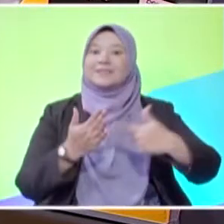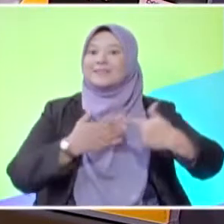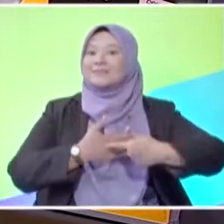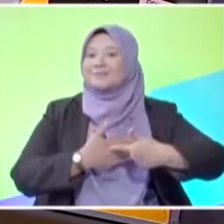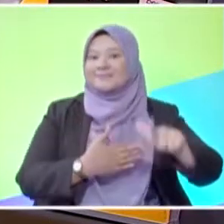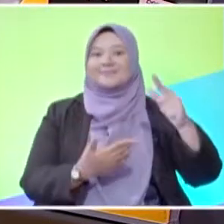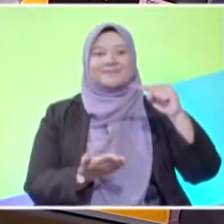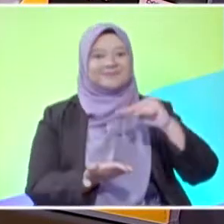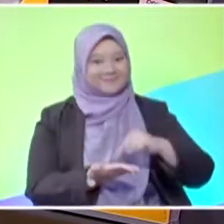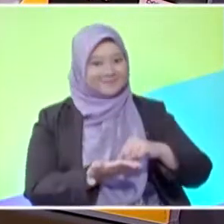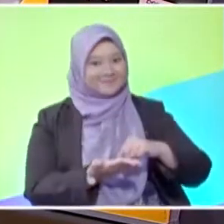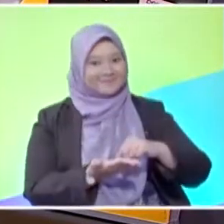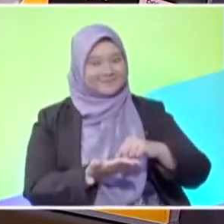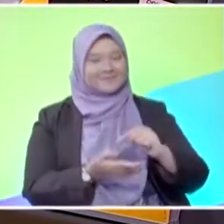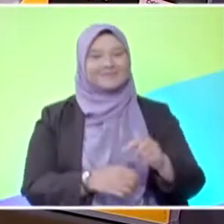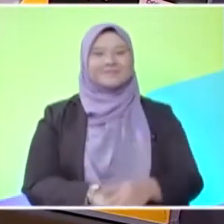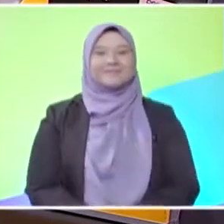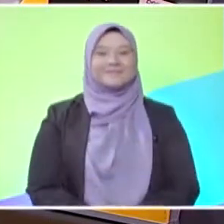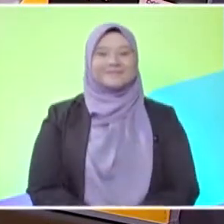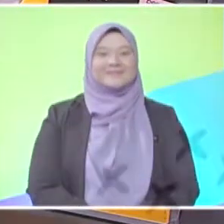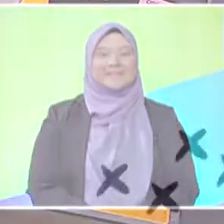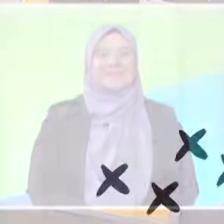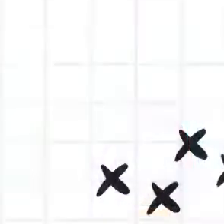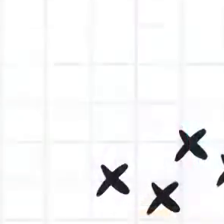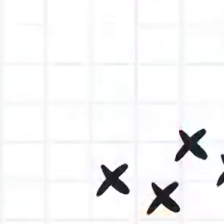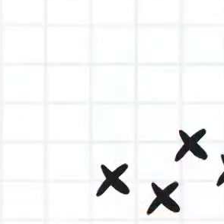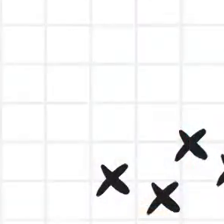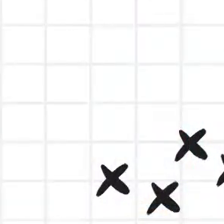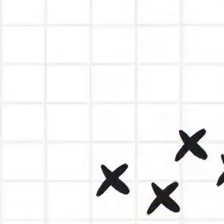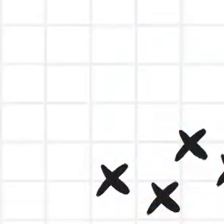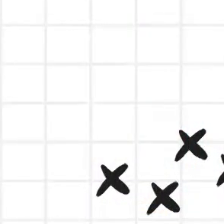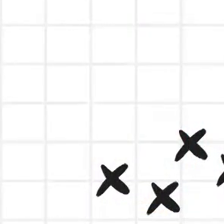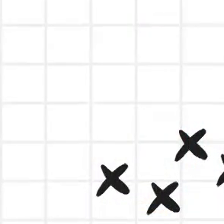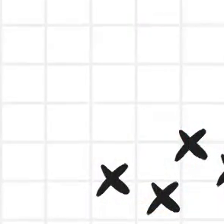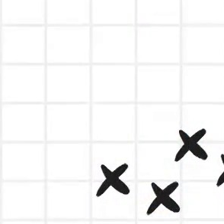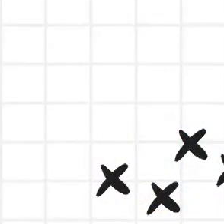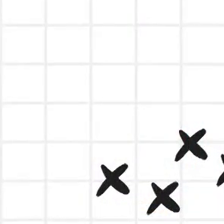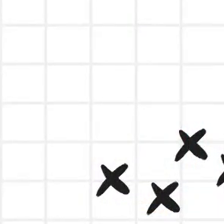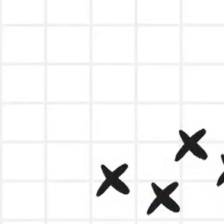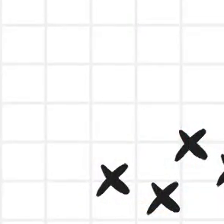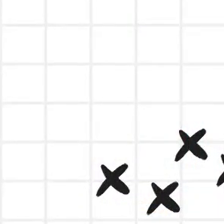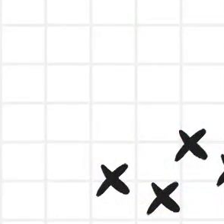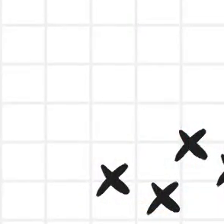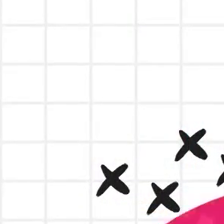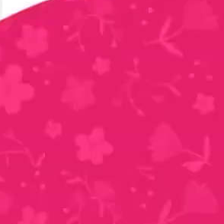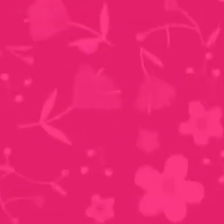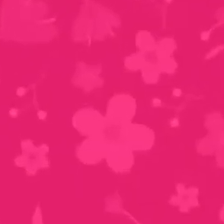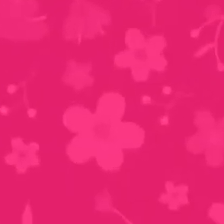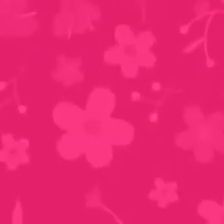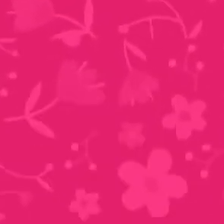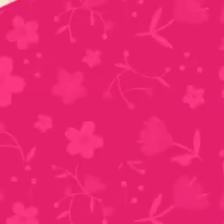seketika nanti dalam lihat ini ketika Aku tahu kamu